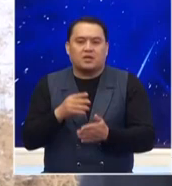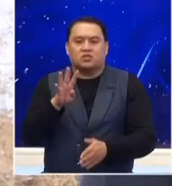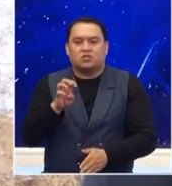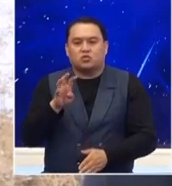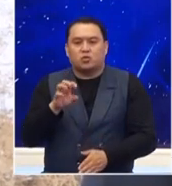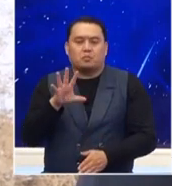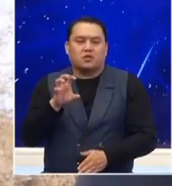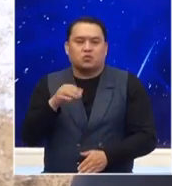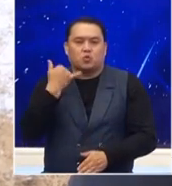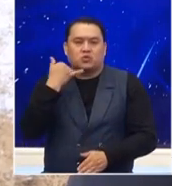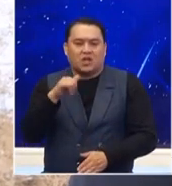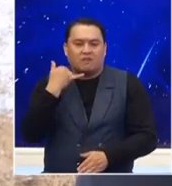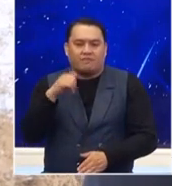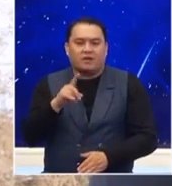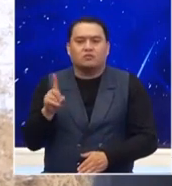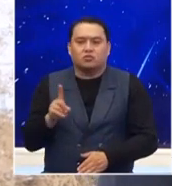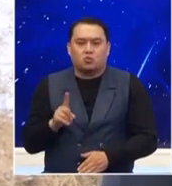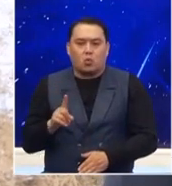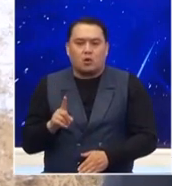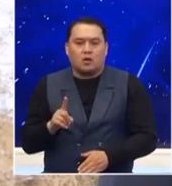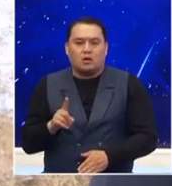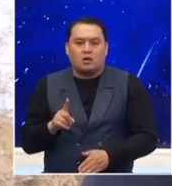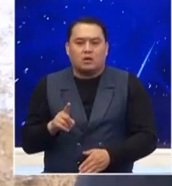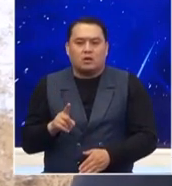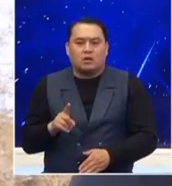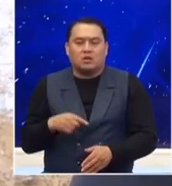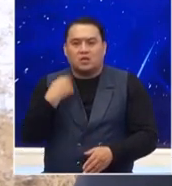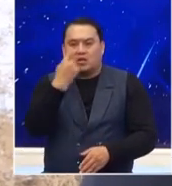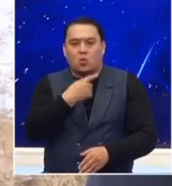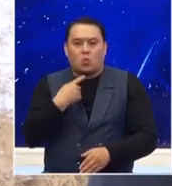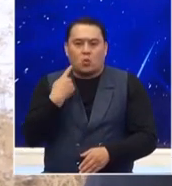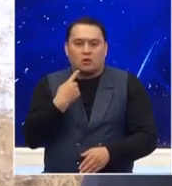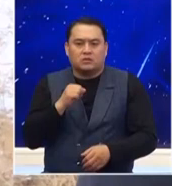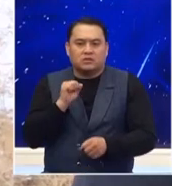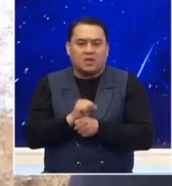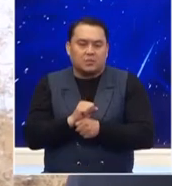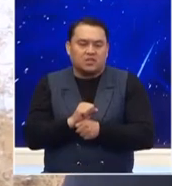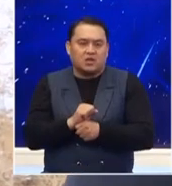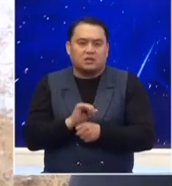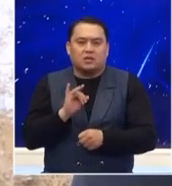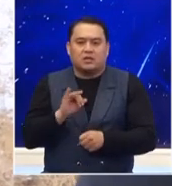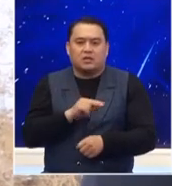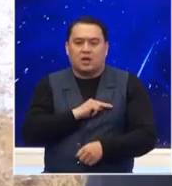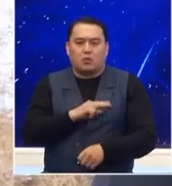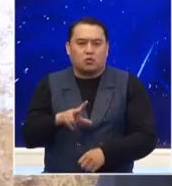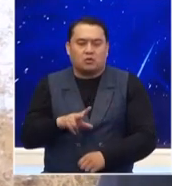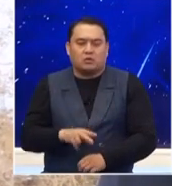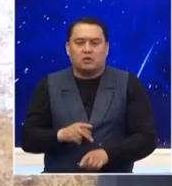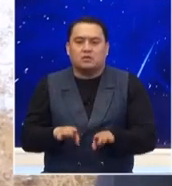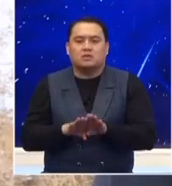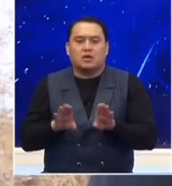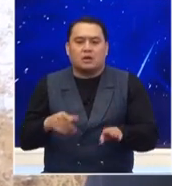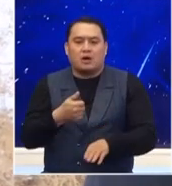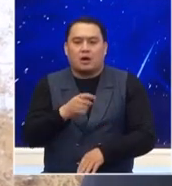400-500 заявок. Это из-за того, что редуктора в индивидуальных ШРП замерзает и не работает. Из-за этого